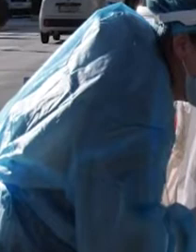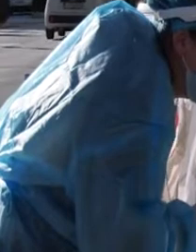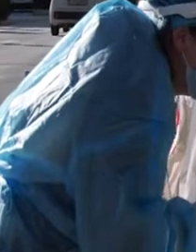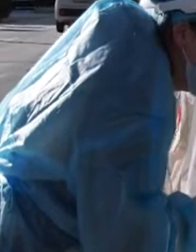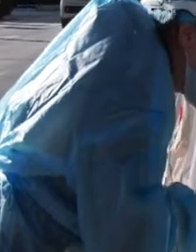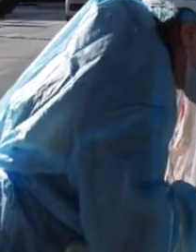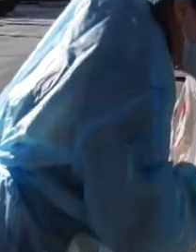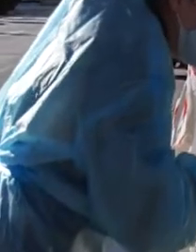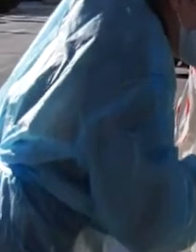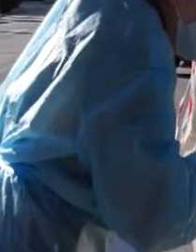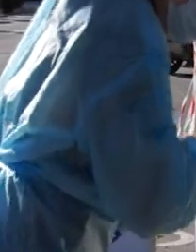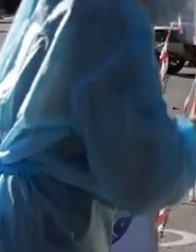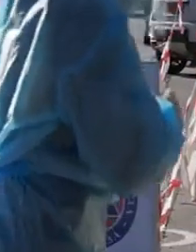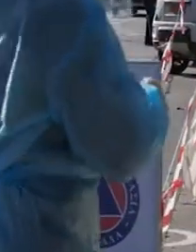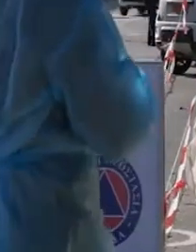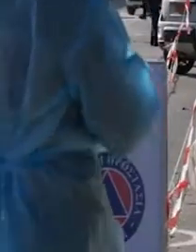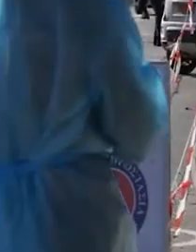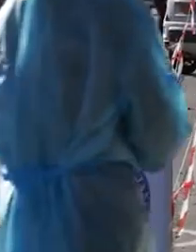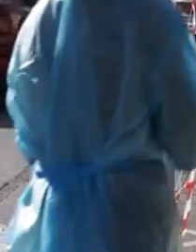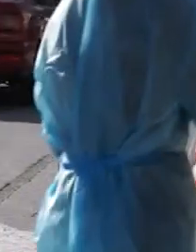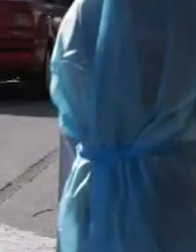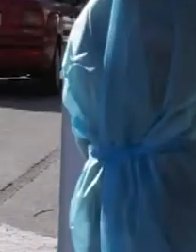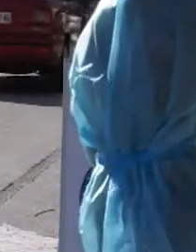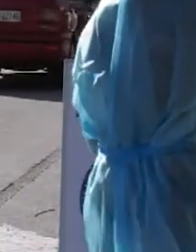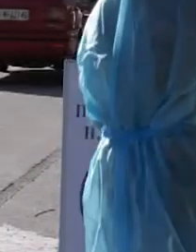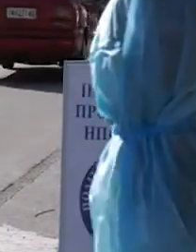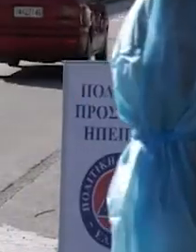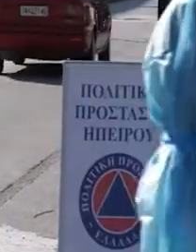πανδημίας αποτυπώνεται και στα κρούσματα που καταγράφει η σημερινή